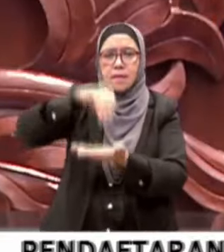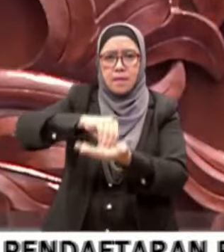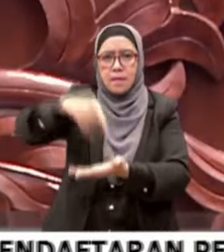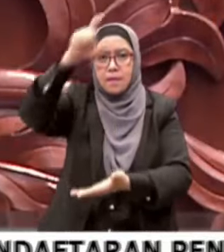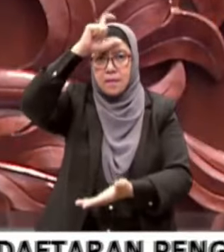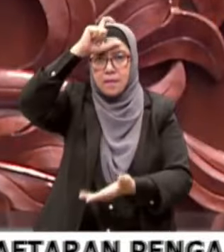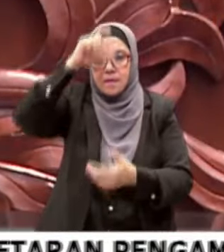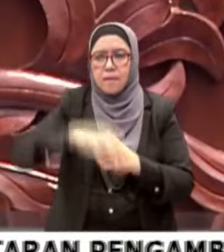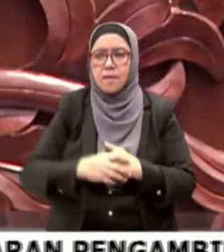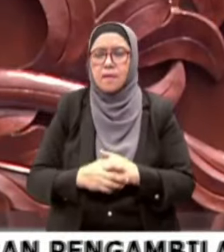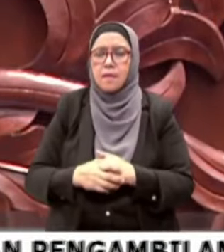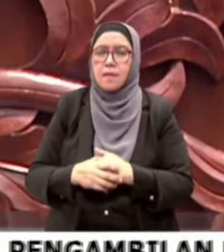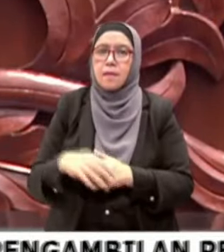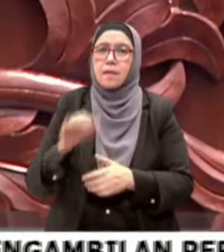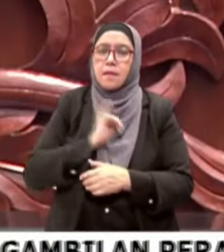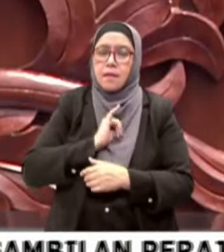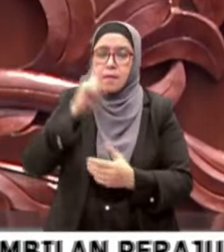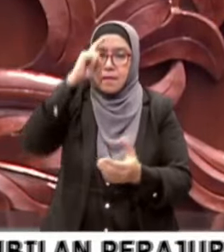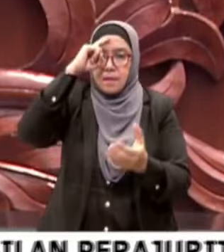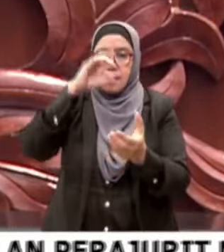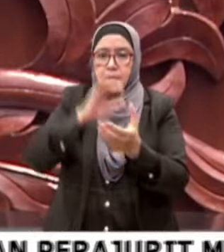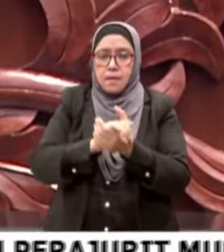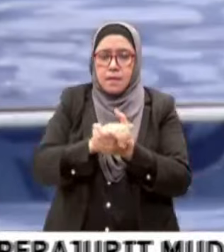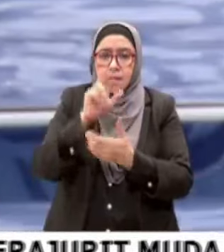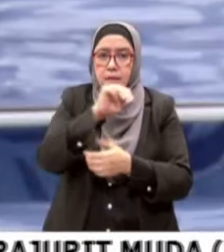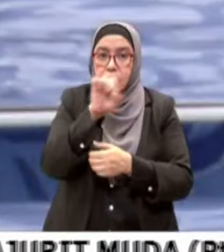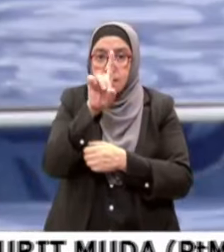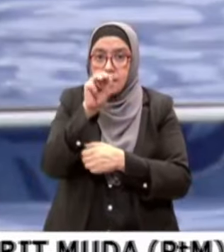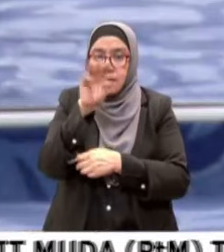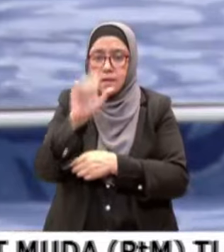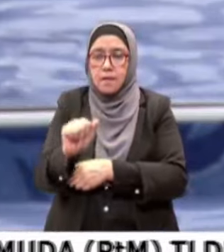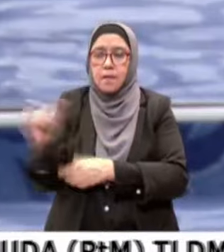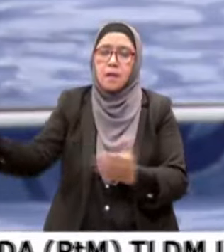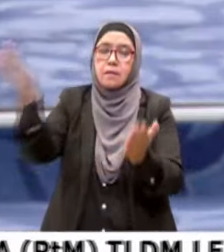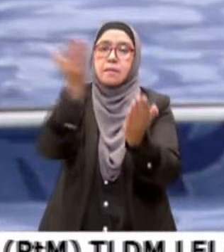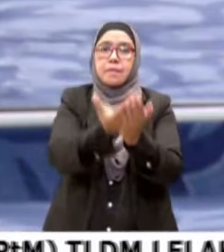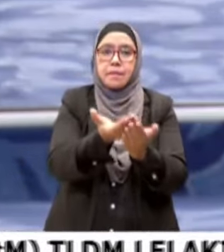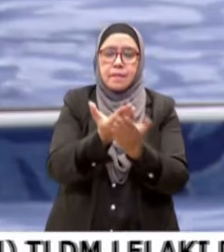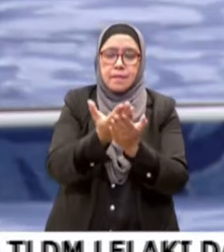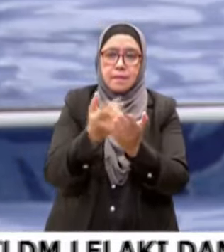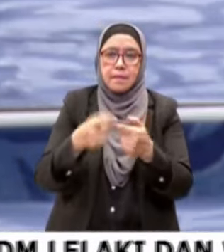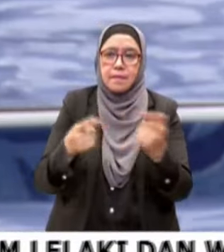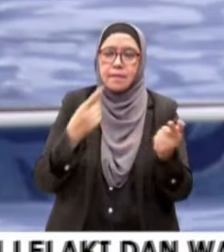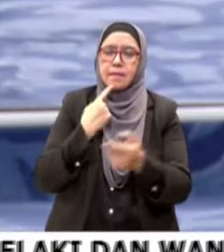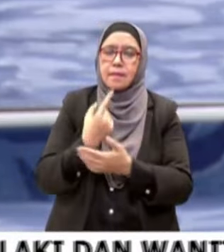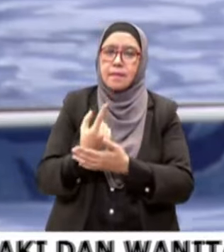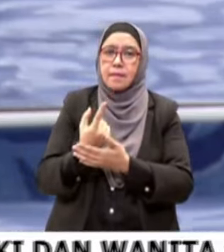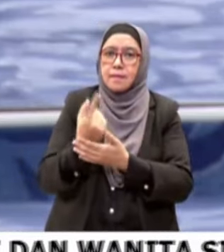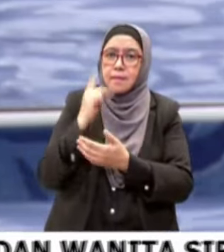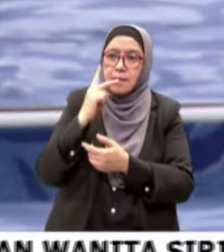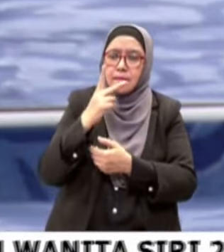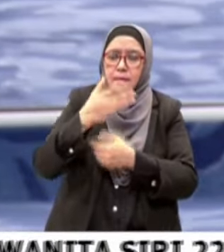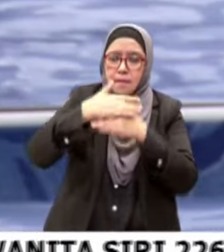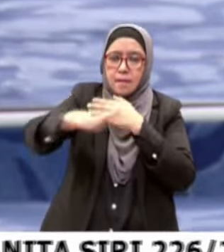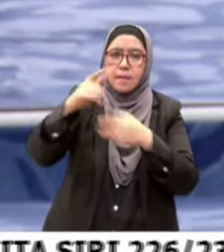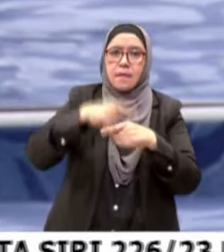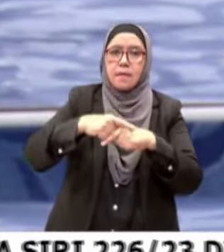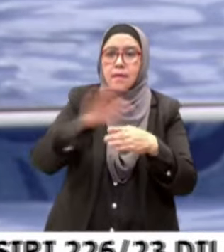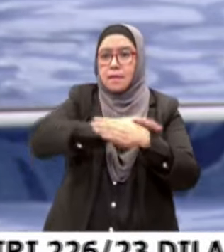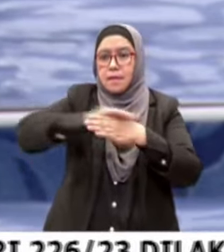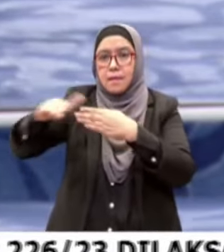saya percaya dan akan mengemukakan pandangan mereka sebaik saya selesai operasi ini tapi operasi